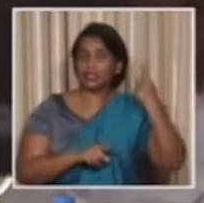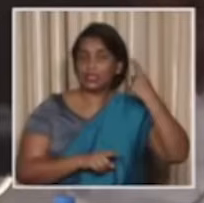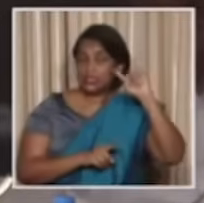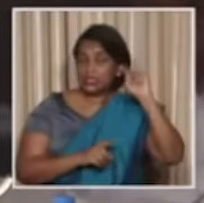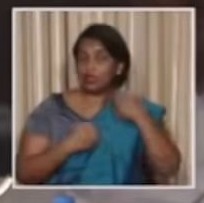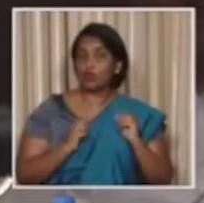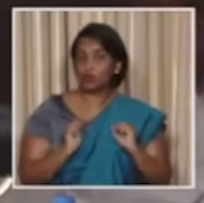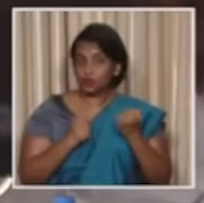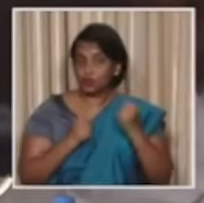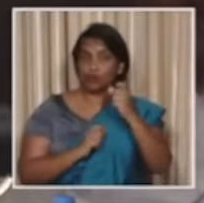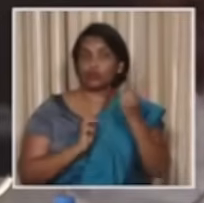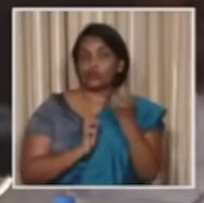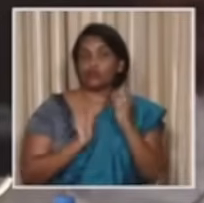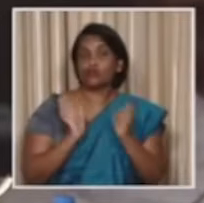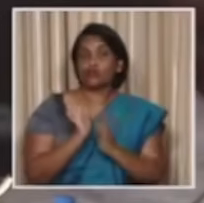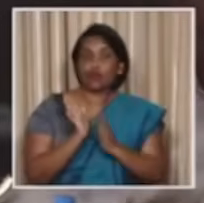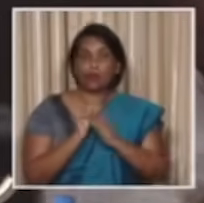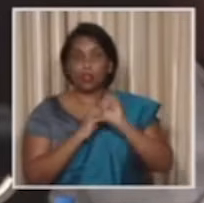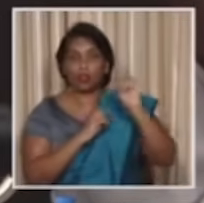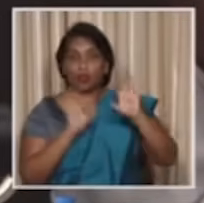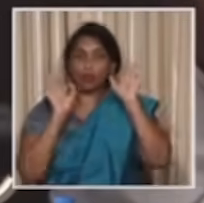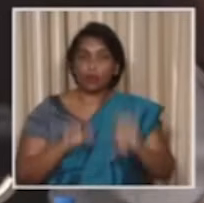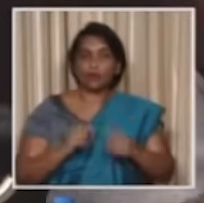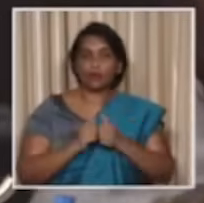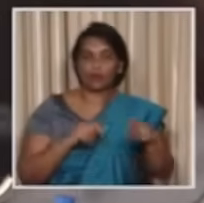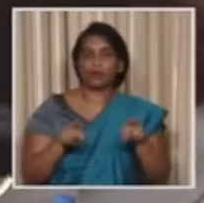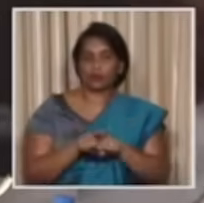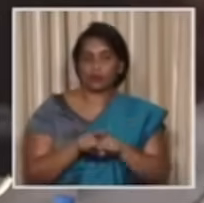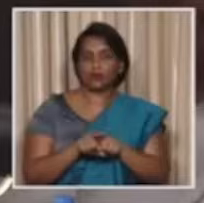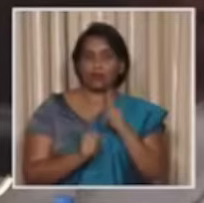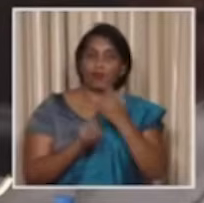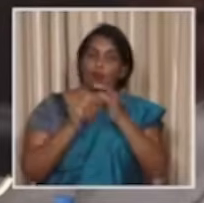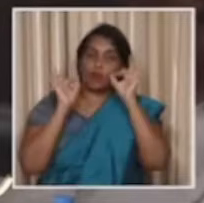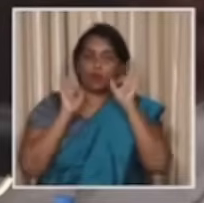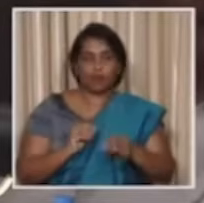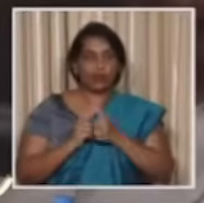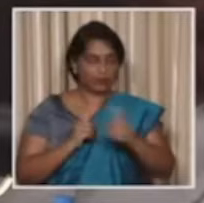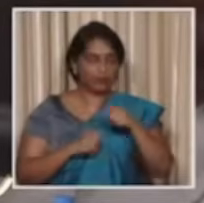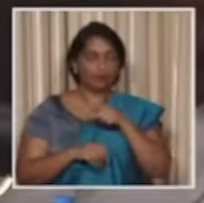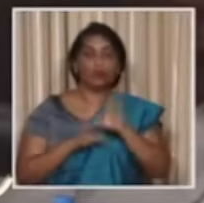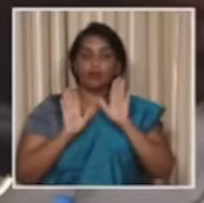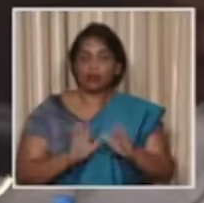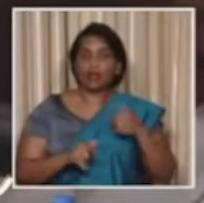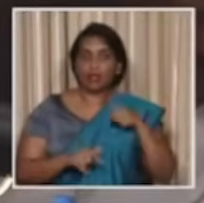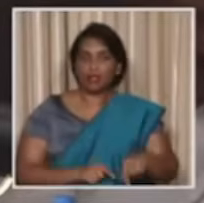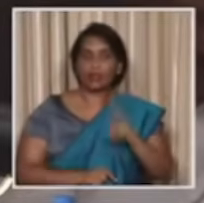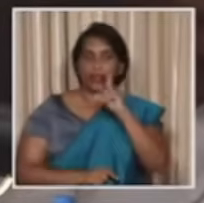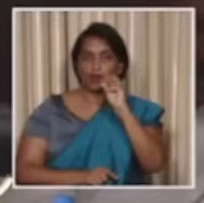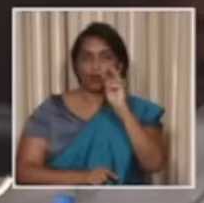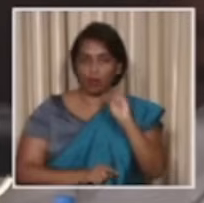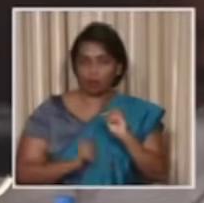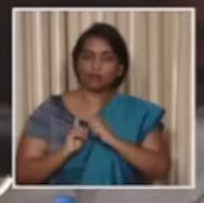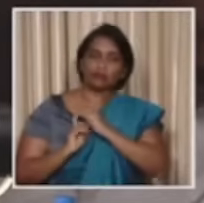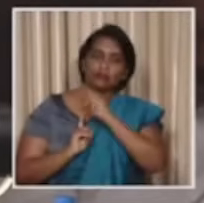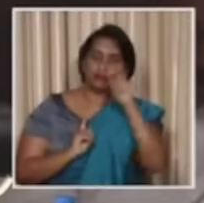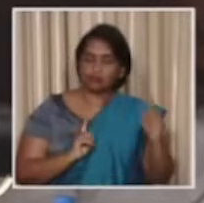උත්සාහ කරා මුදල් කාරක සභාවට නොදා මේක ගෙන්න. හරි විශ්ලේෂණ නැතුව ගෙන්න. නමුත් අද 11 මාරේ ඉඳලා මේක